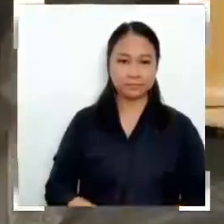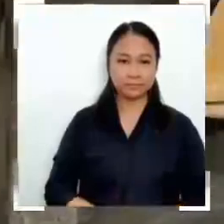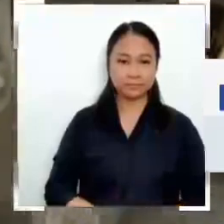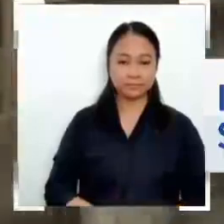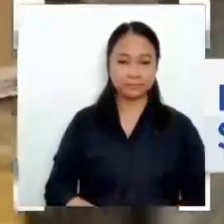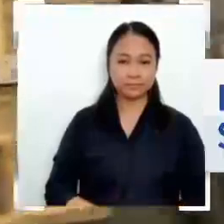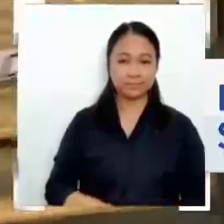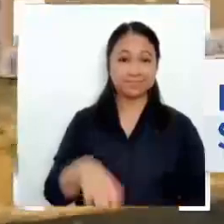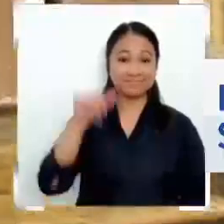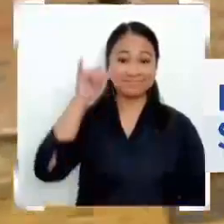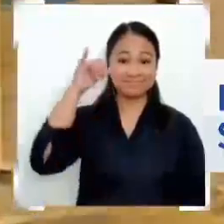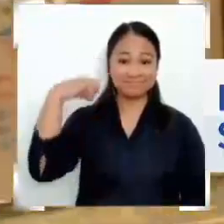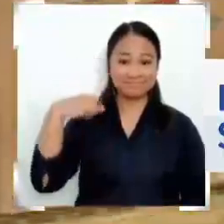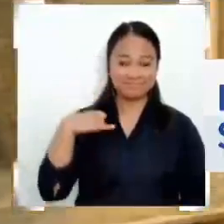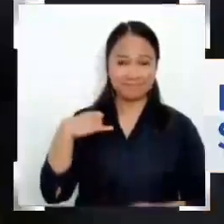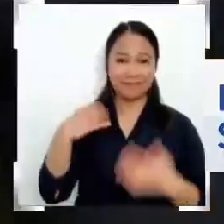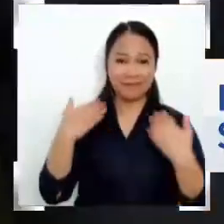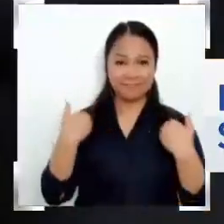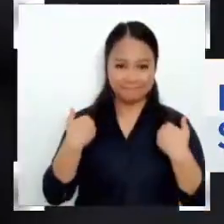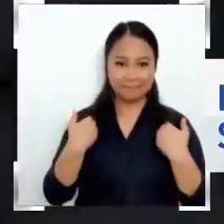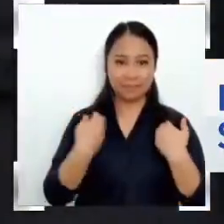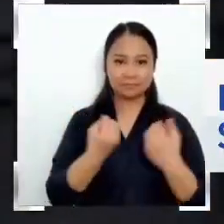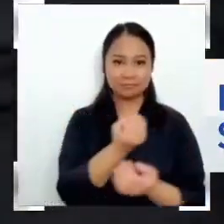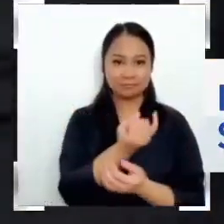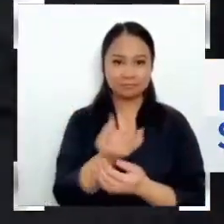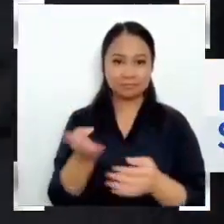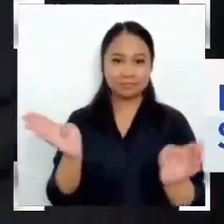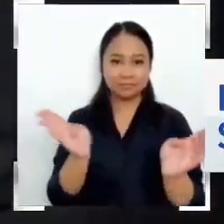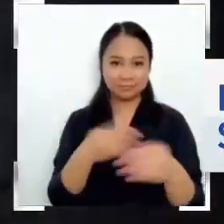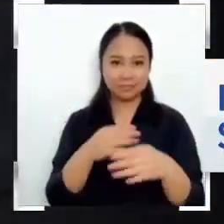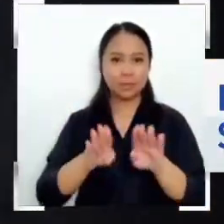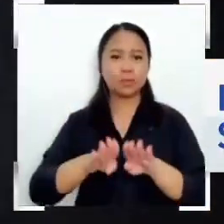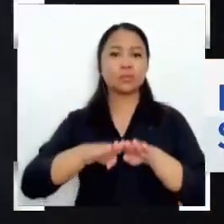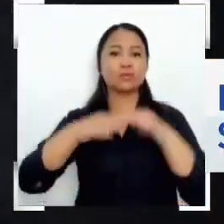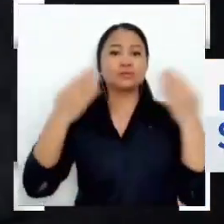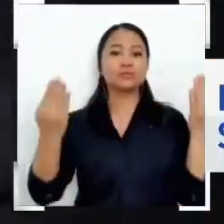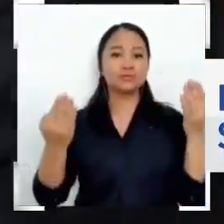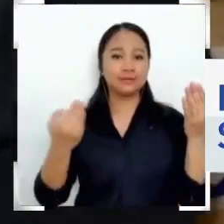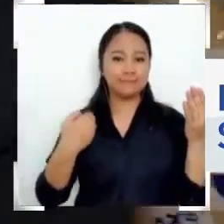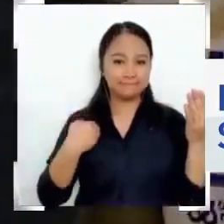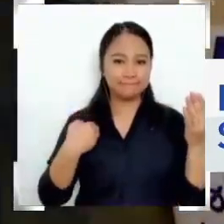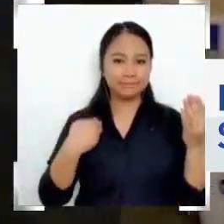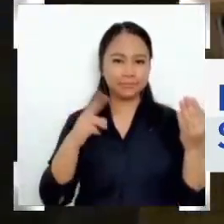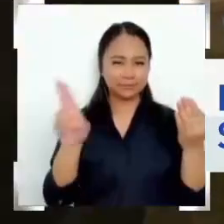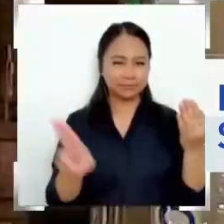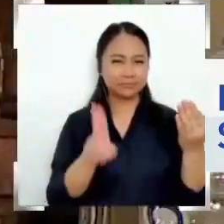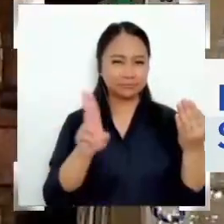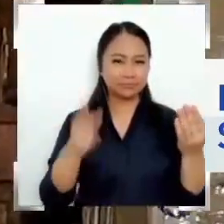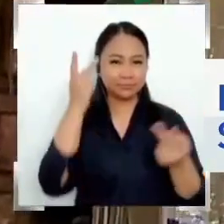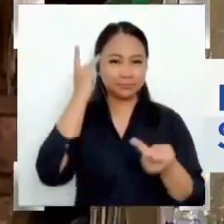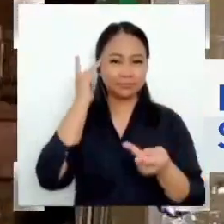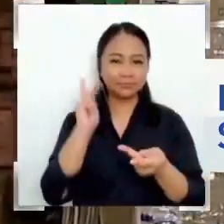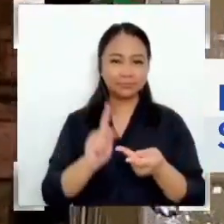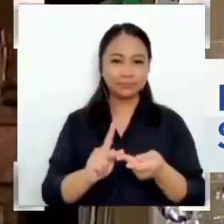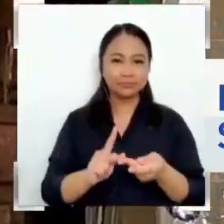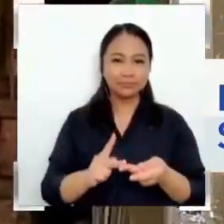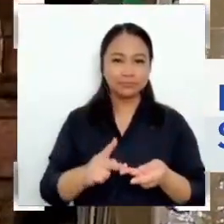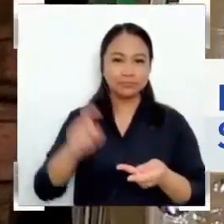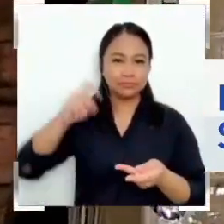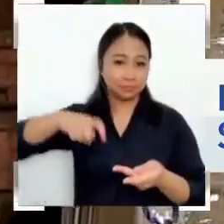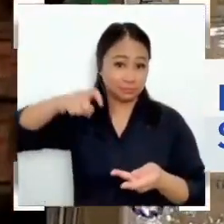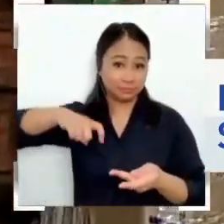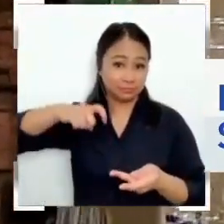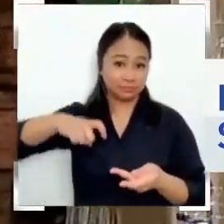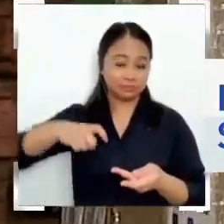Kahapon, ilang padala ang binuksan ng customs. Paliwanag ng ahensya, ginawa nila ito upang matiyak kung ito raw talaga